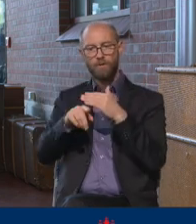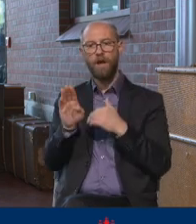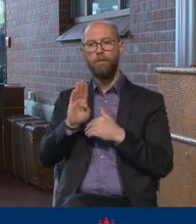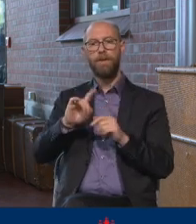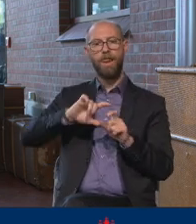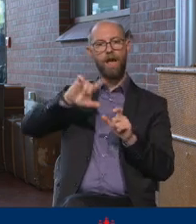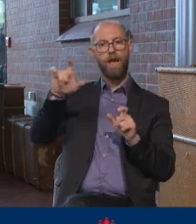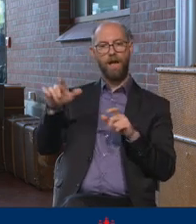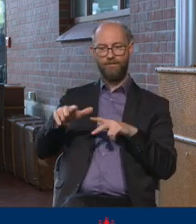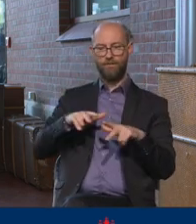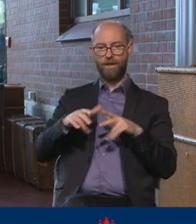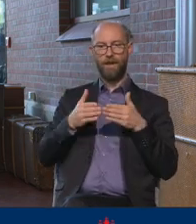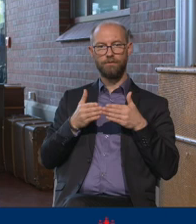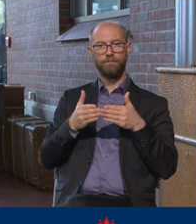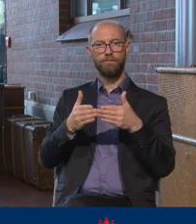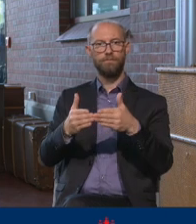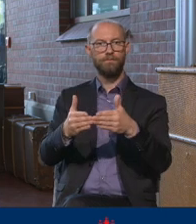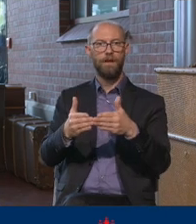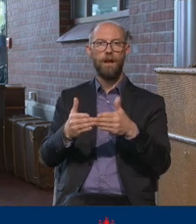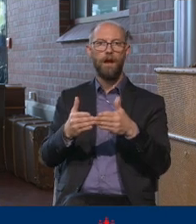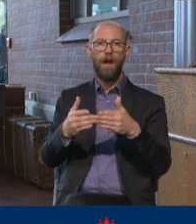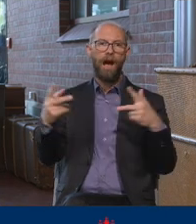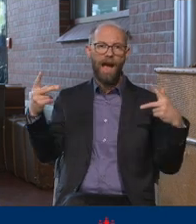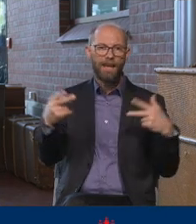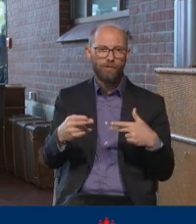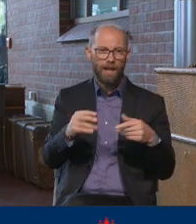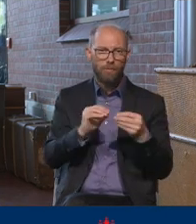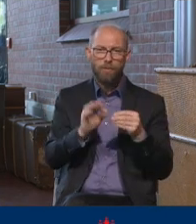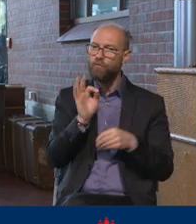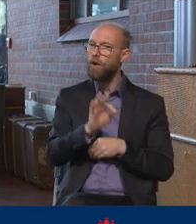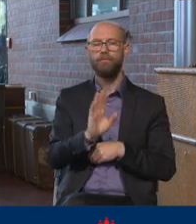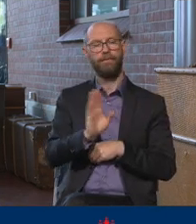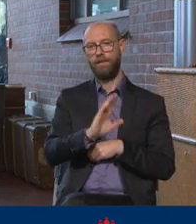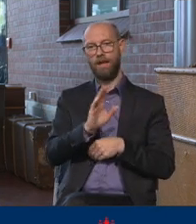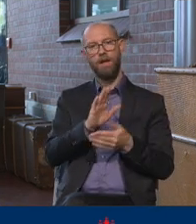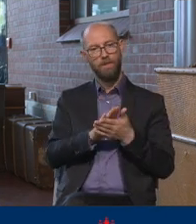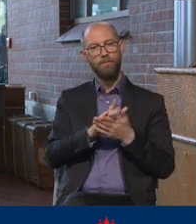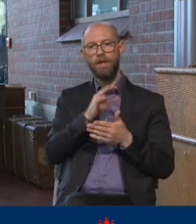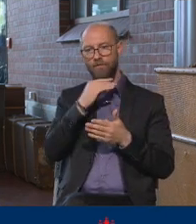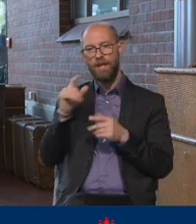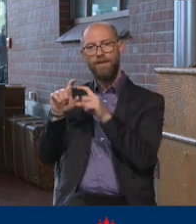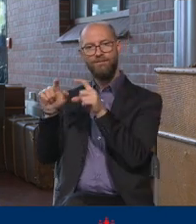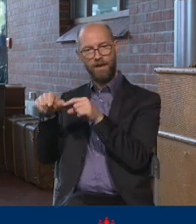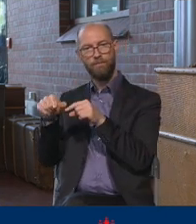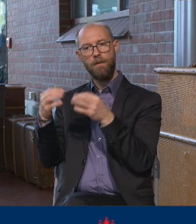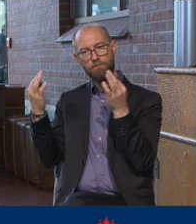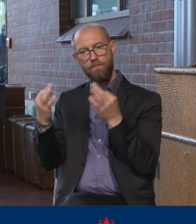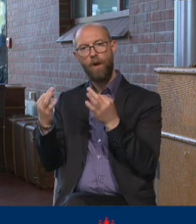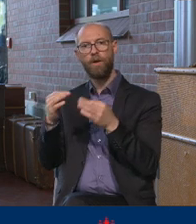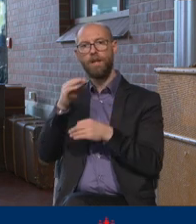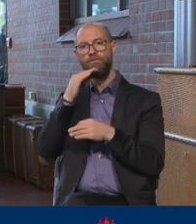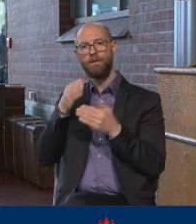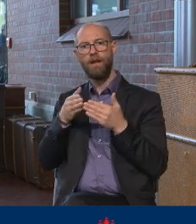es immer noch unternehmen die zb auf den transport auf dem wasserwege angewiesen sind also keine reine